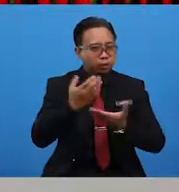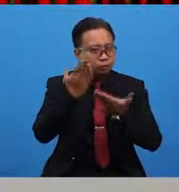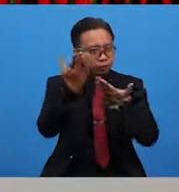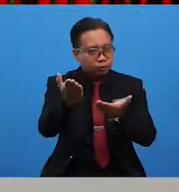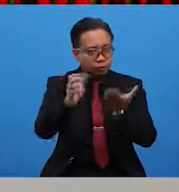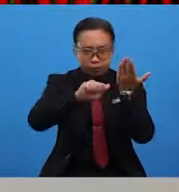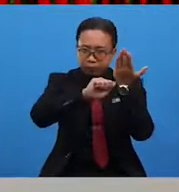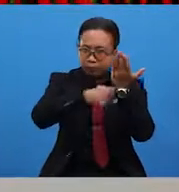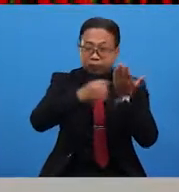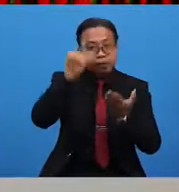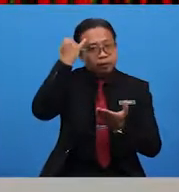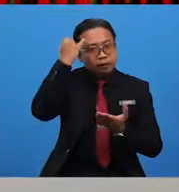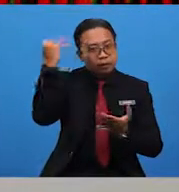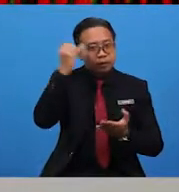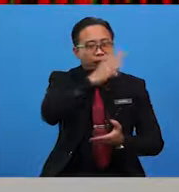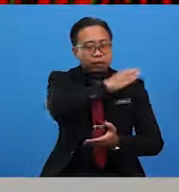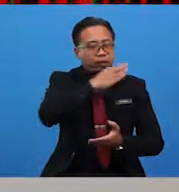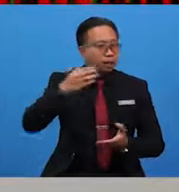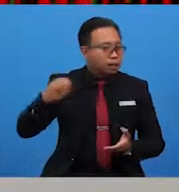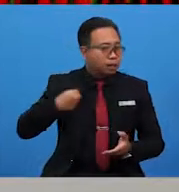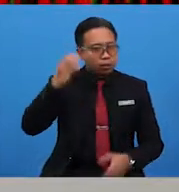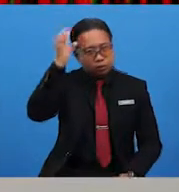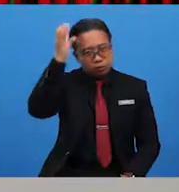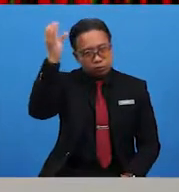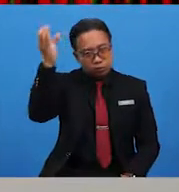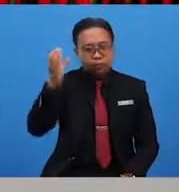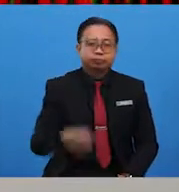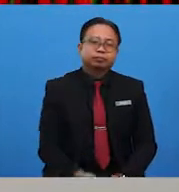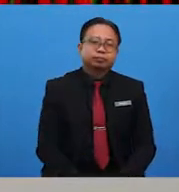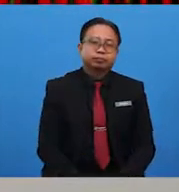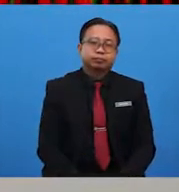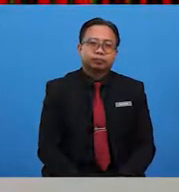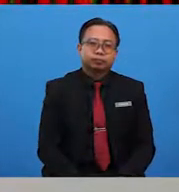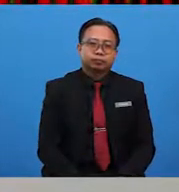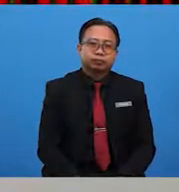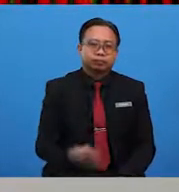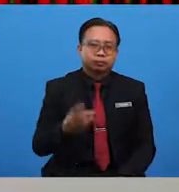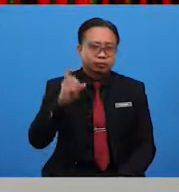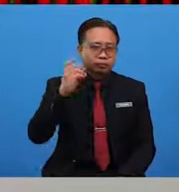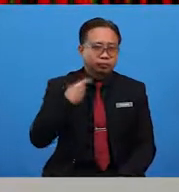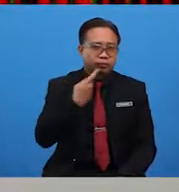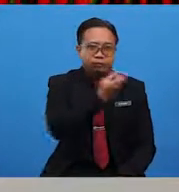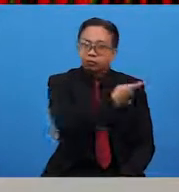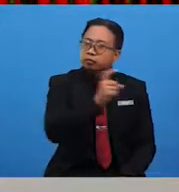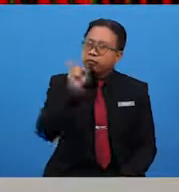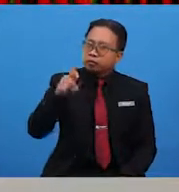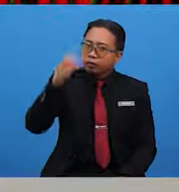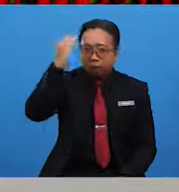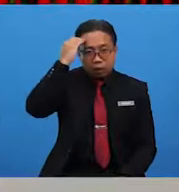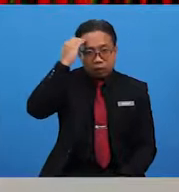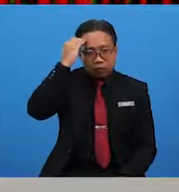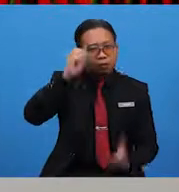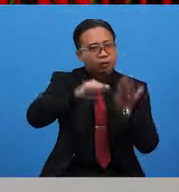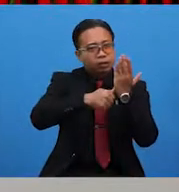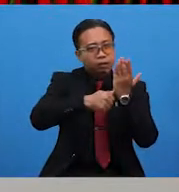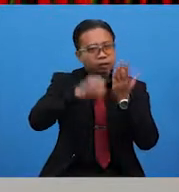keaslian ide dan konsep Joe jagoan jadi kita perlu tahu lah keaslian ide atau